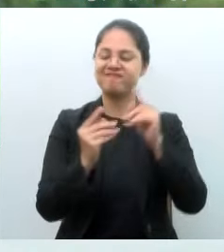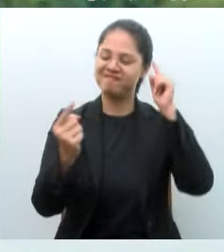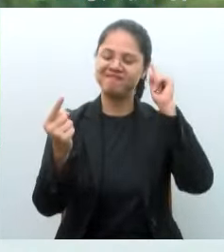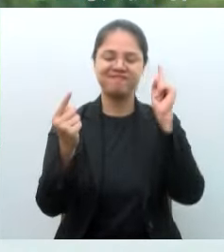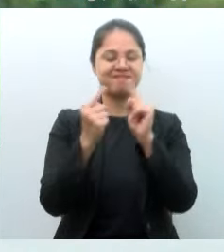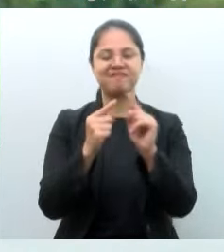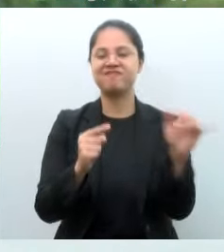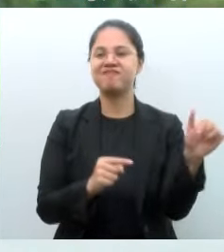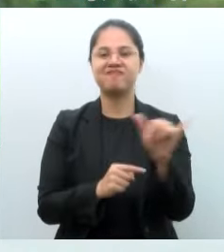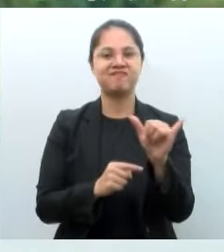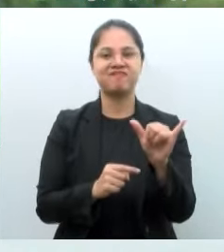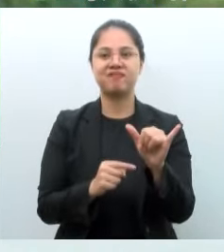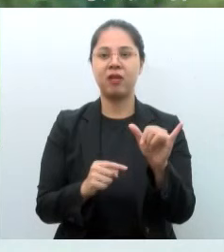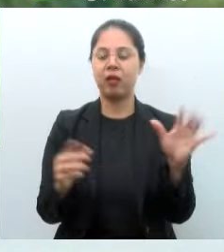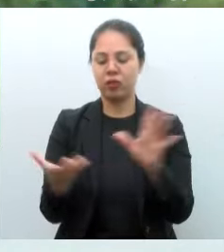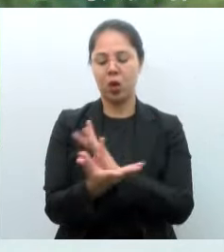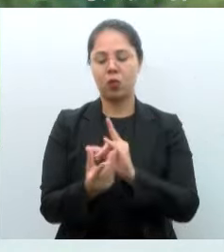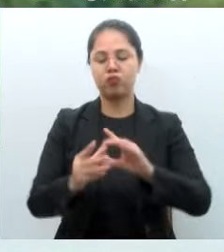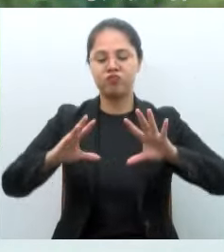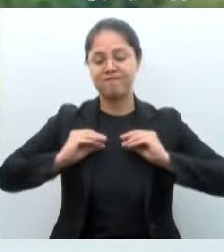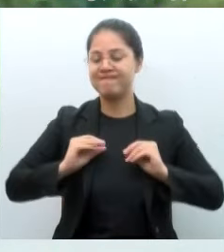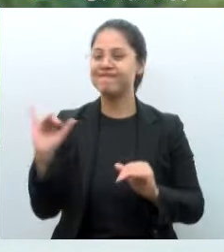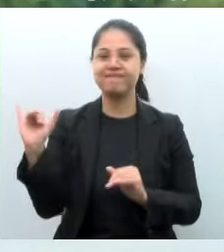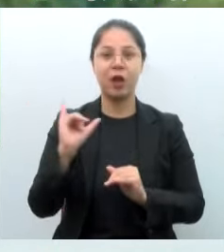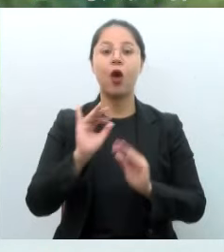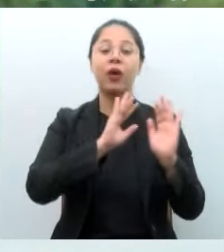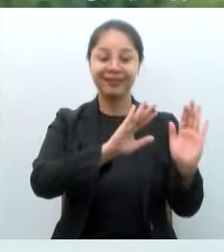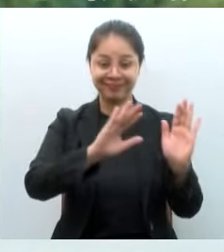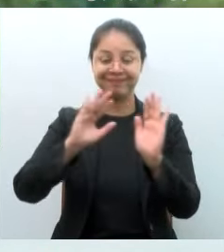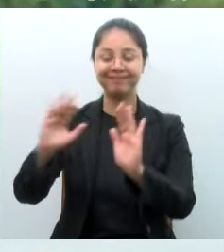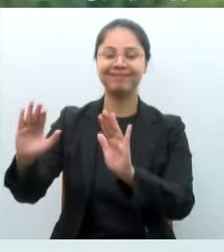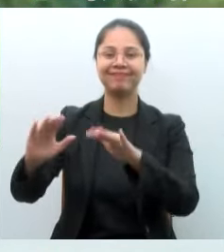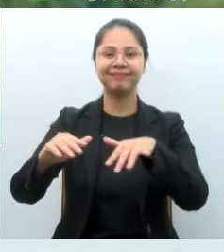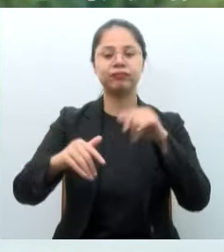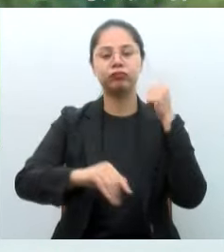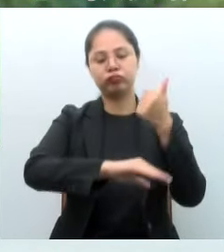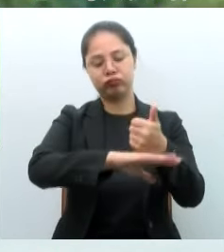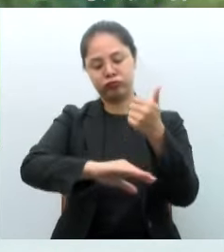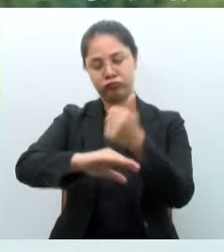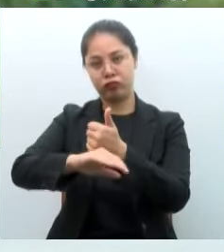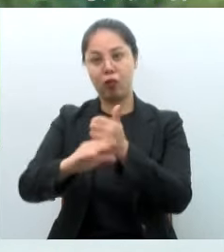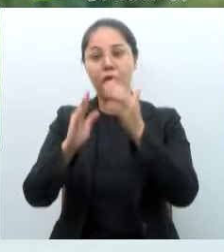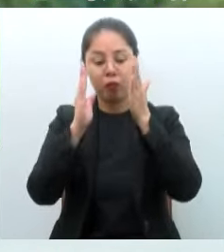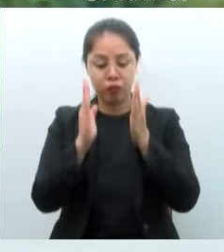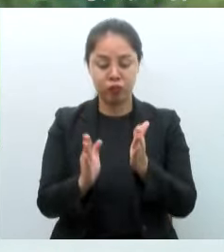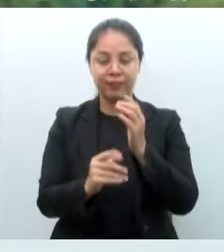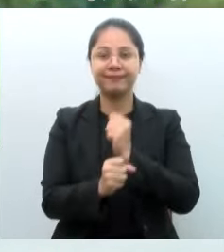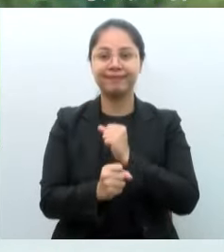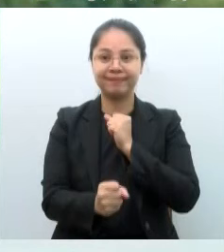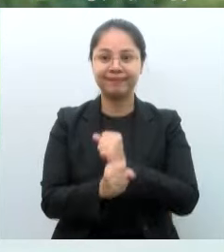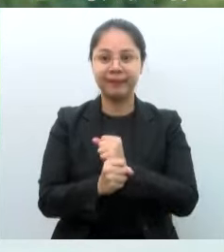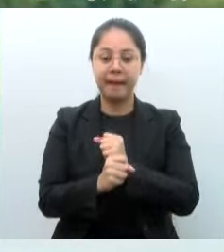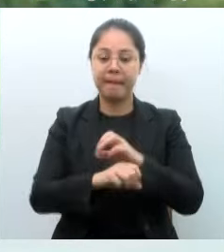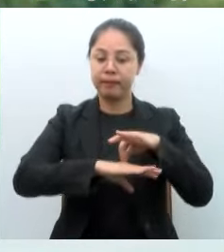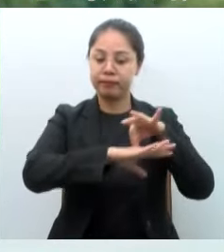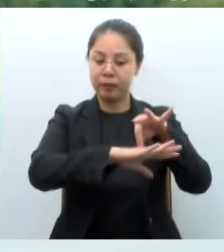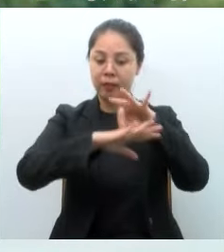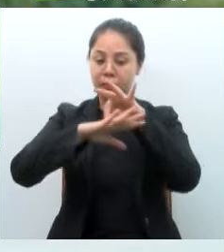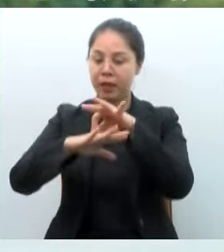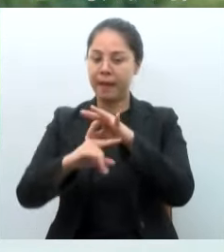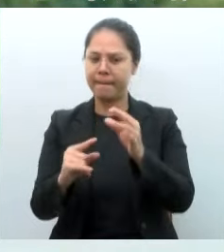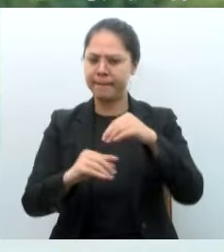ที่สังคมต้องการนะครับเพราะฉะนั้นก็ฝากทั้งผู้อำนวยการสำนักงานเขตพื้นที่นะครับช่วยปรับอัตรากำลังนะครับภายในสถานศึกษาของท่